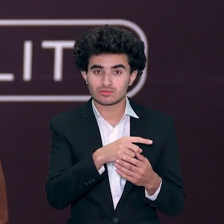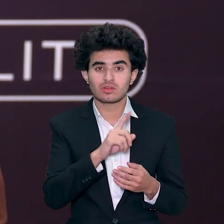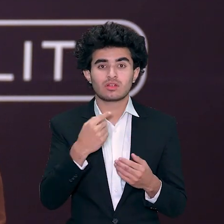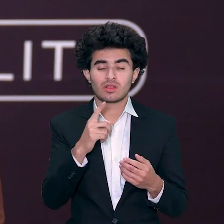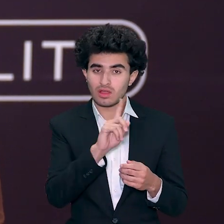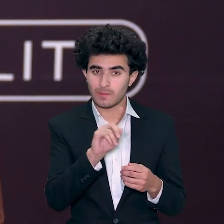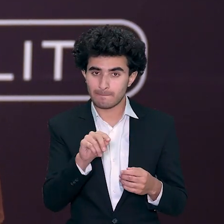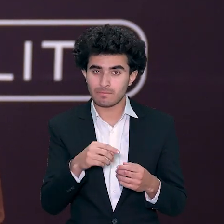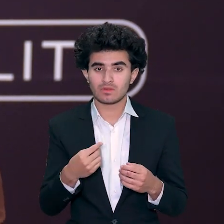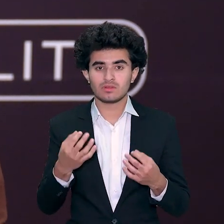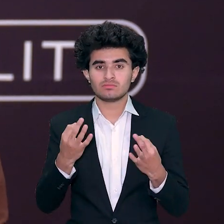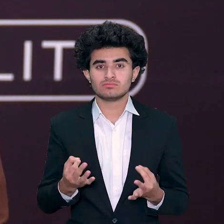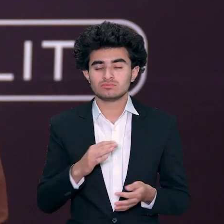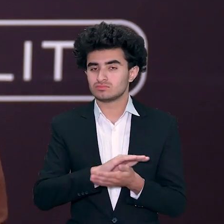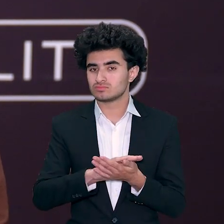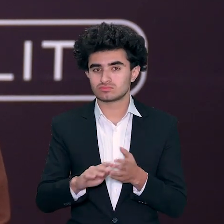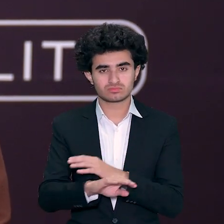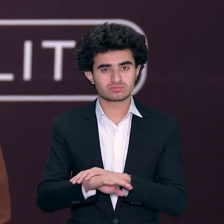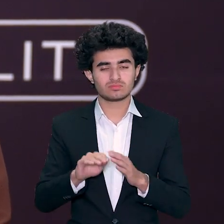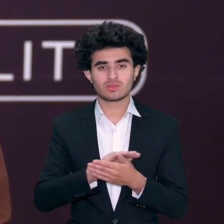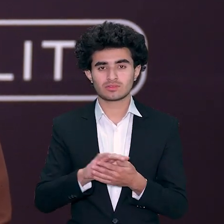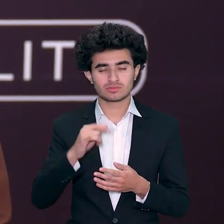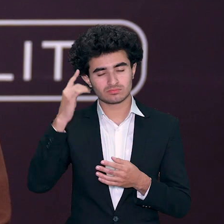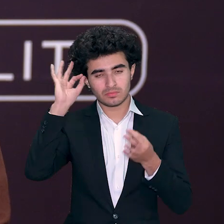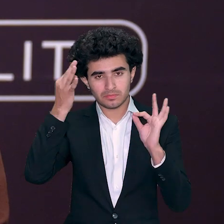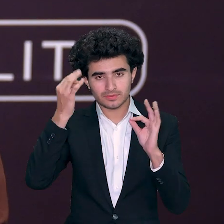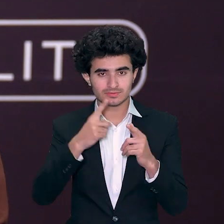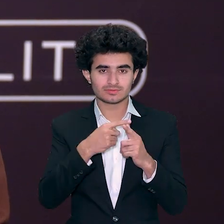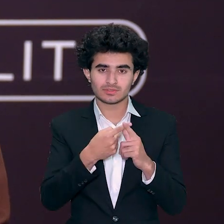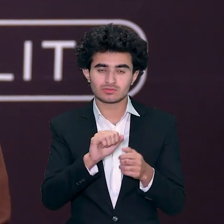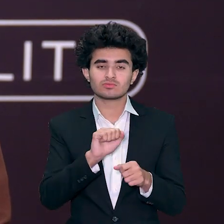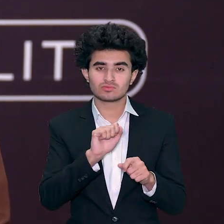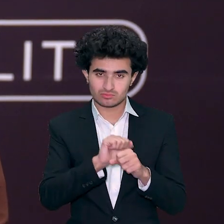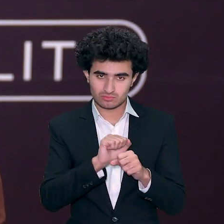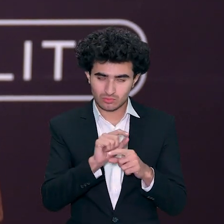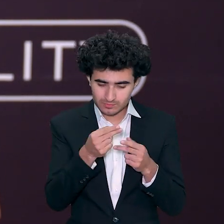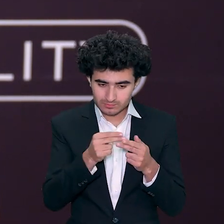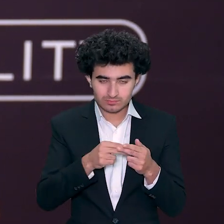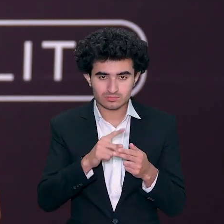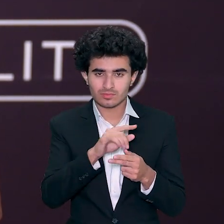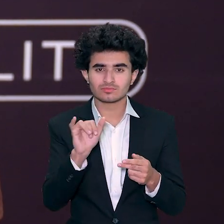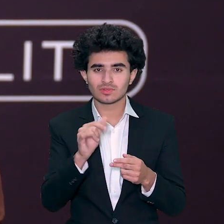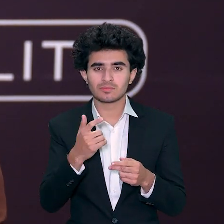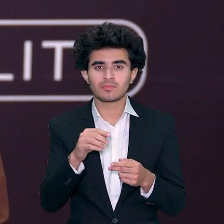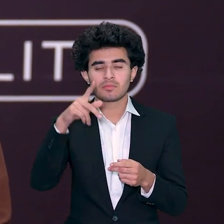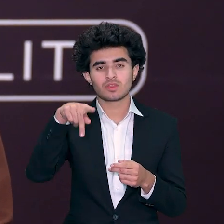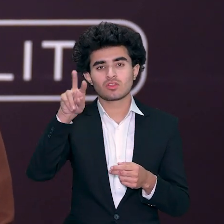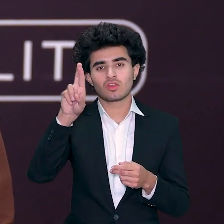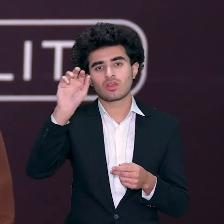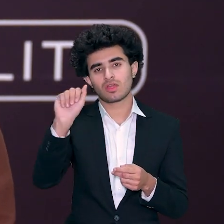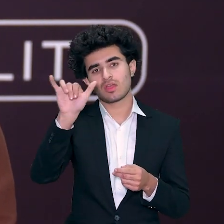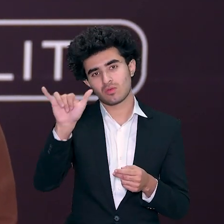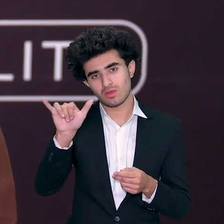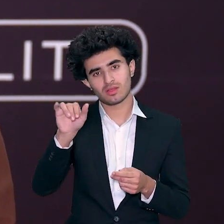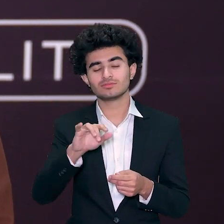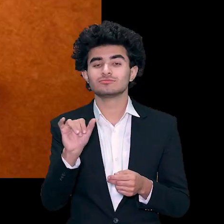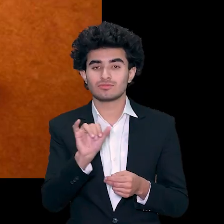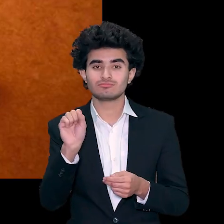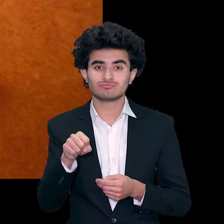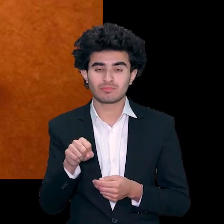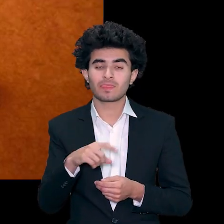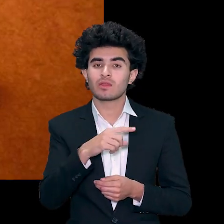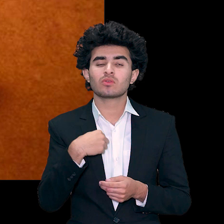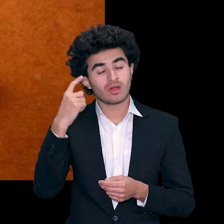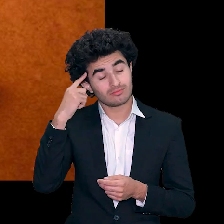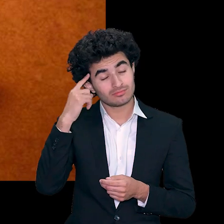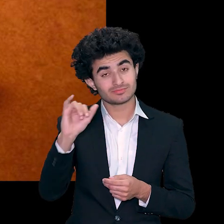کہ وہ باوضو ہو کے اپنے کام پہ بیٹھ جاتے تھے اور کام کرتے تھے. وہ اس کو ایز اے عبادت دیکھتے تھے. تو آلریڈی آئی ایم تھنکنگ